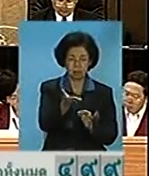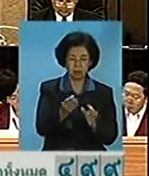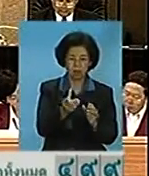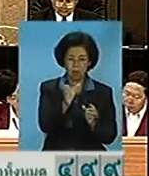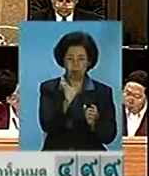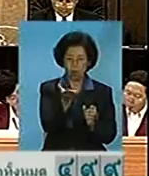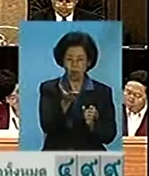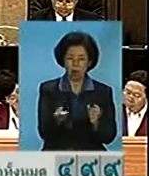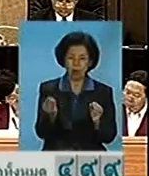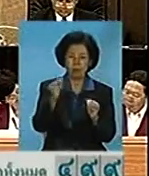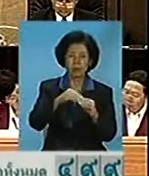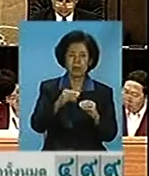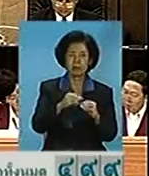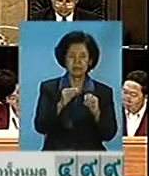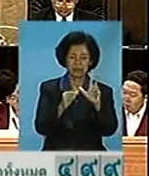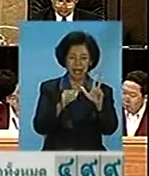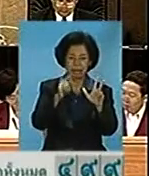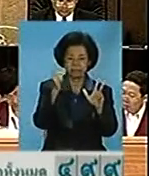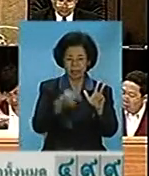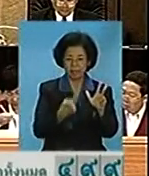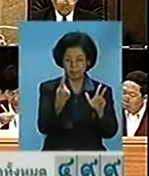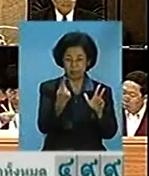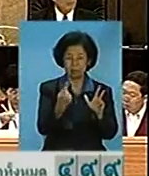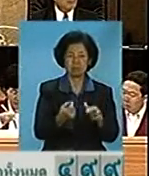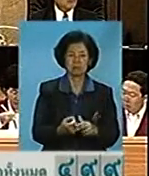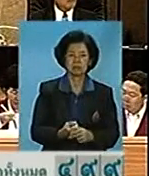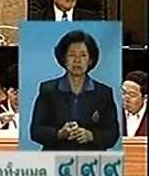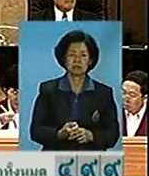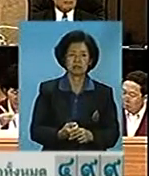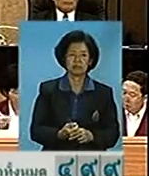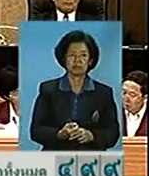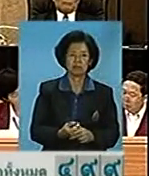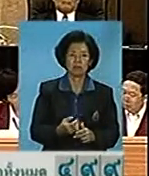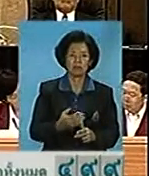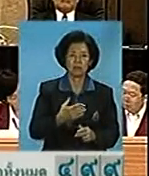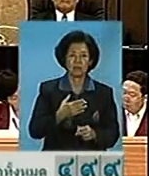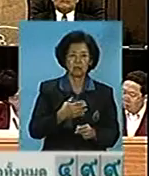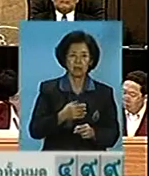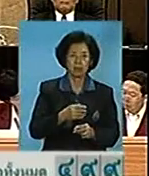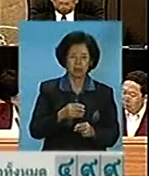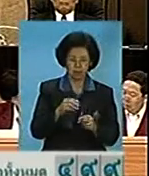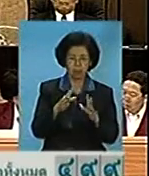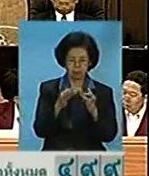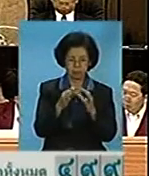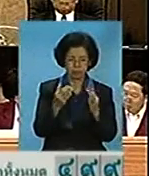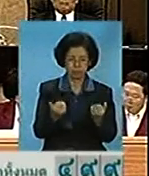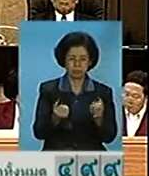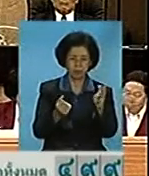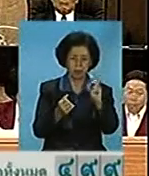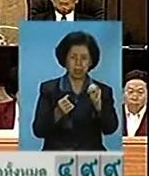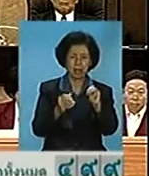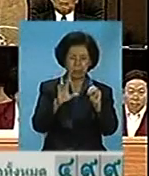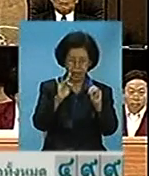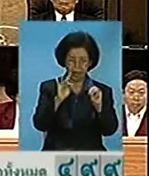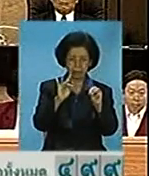3/1 ของท่านนะเอา 3/1 นะท่านตอบเฉพาะประเด็นเรื่องของ ผมว่าตามเฉพาะประเด็นนะเพราะประเด็นนี้มาตรา